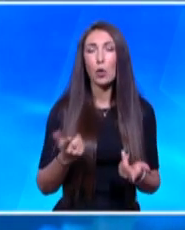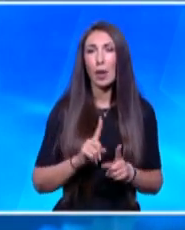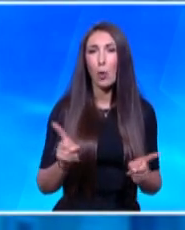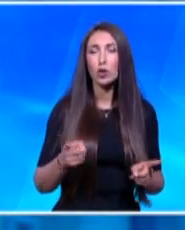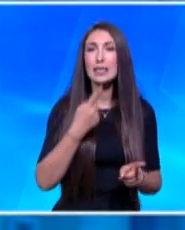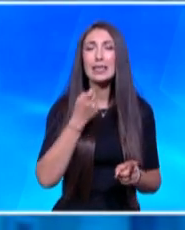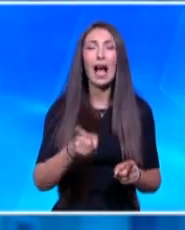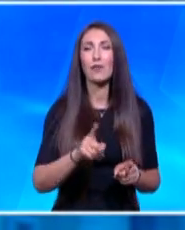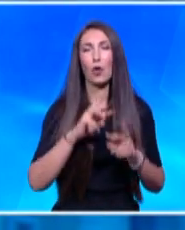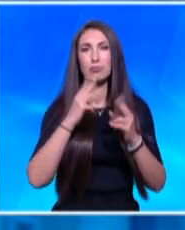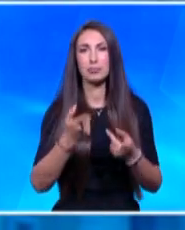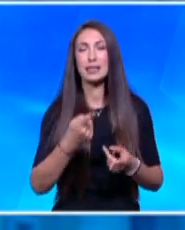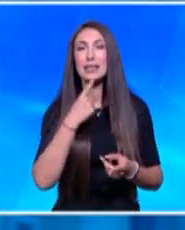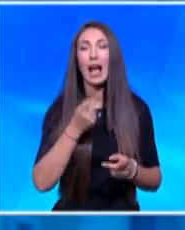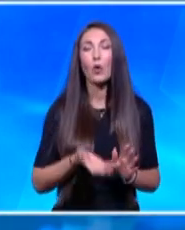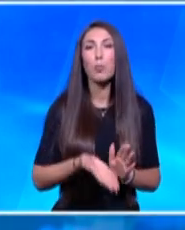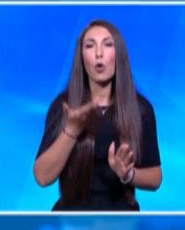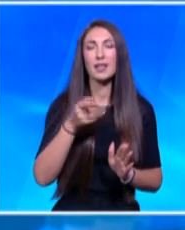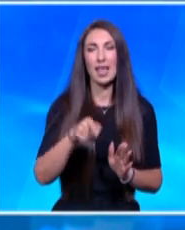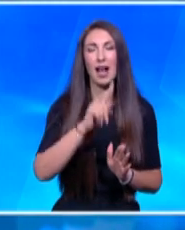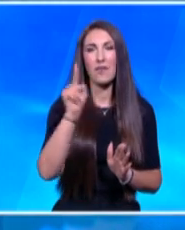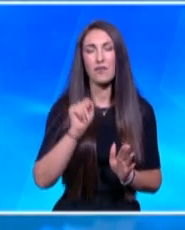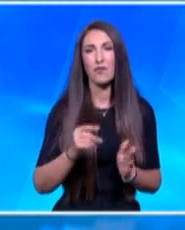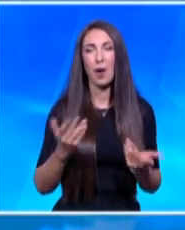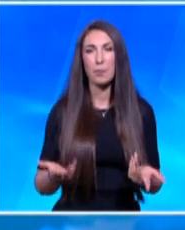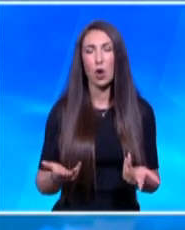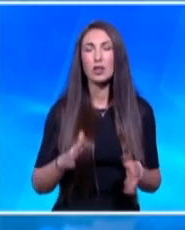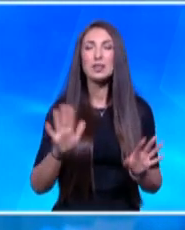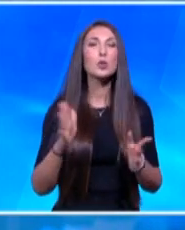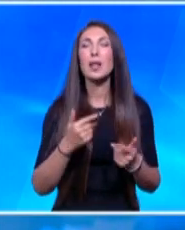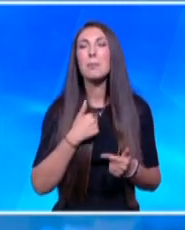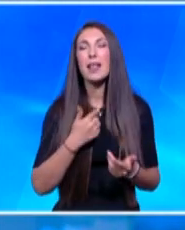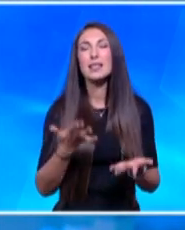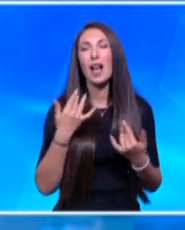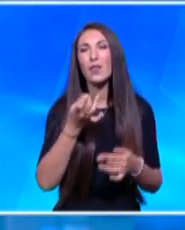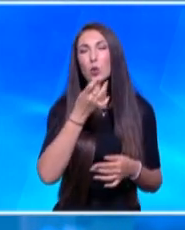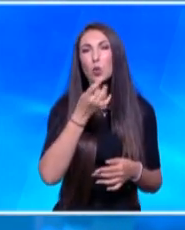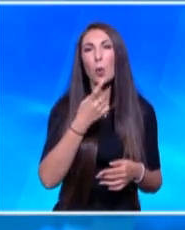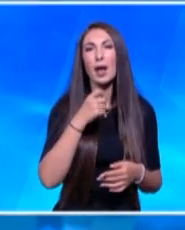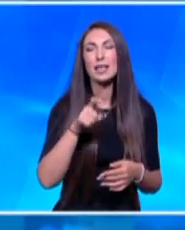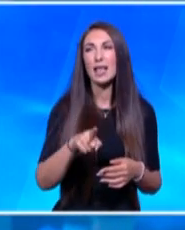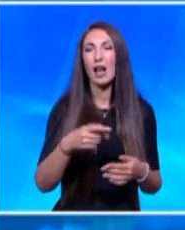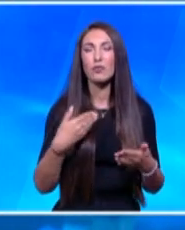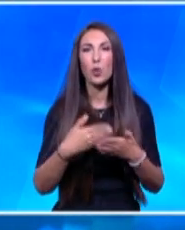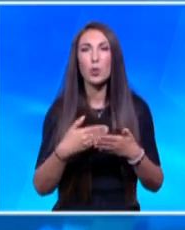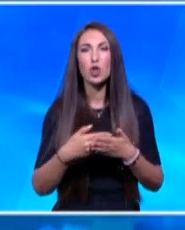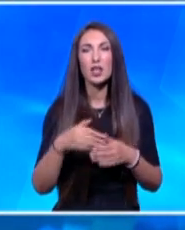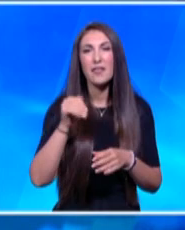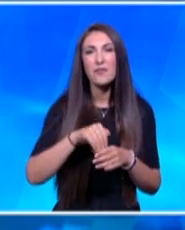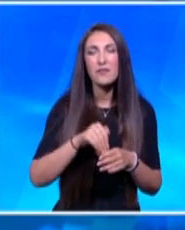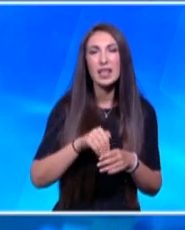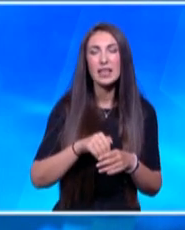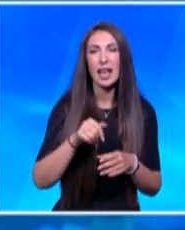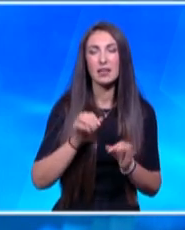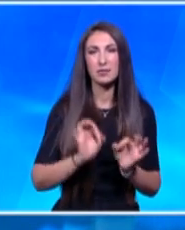Добре, така да попитам за какво се повдига. И според мен тук става въпрос по-скоро за взаимоотношенията вътре в самата